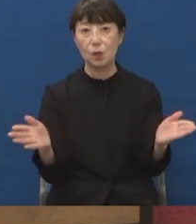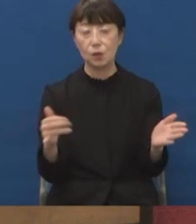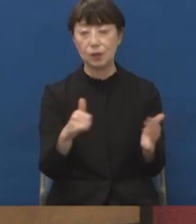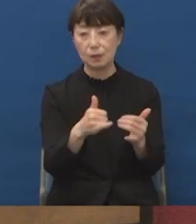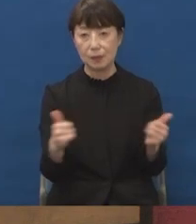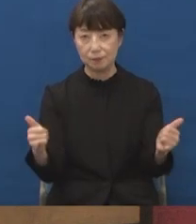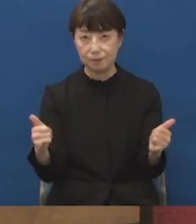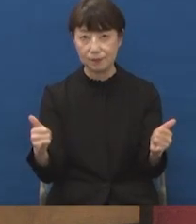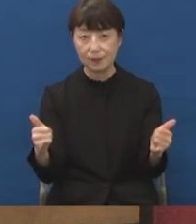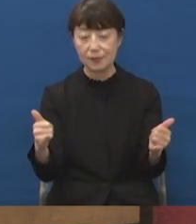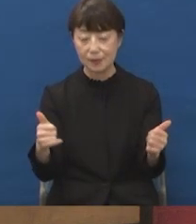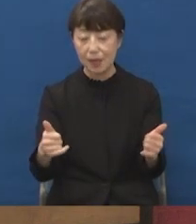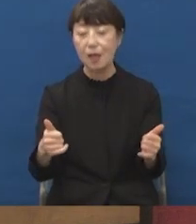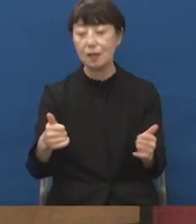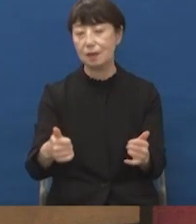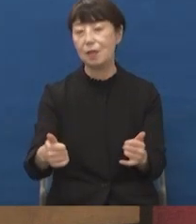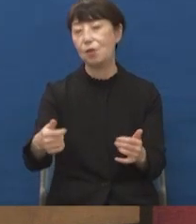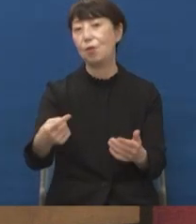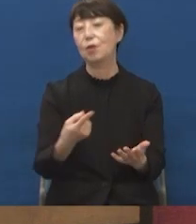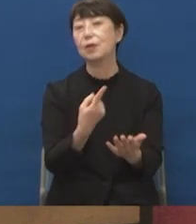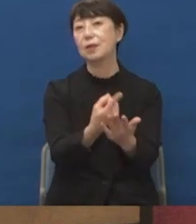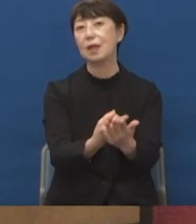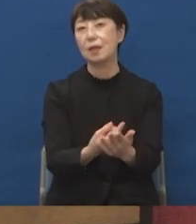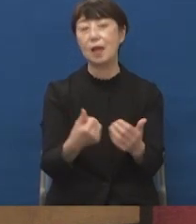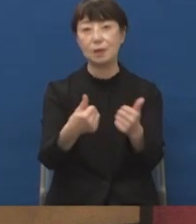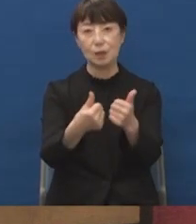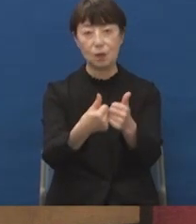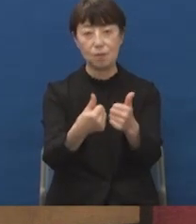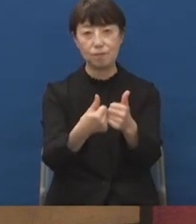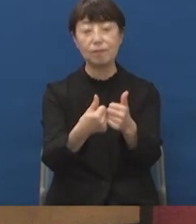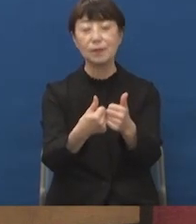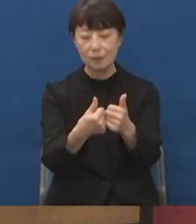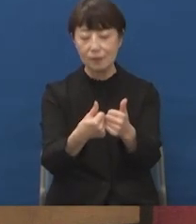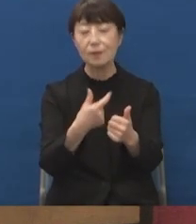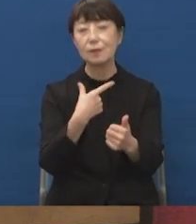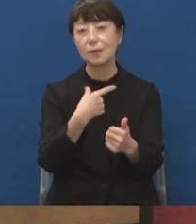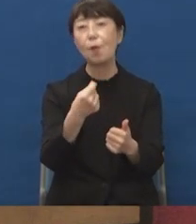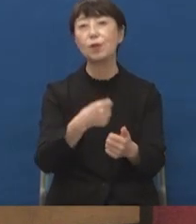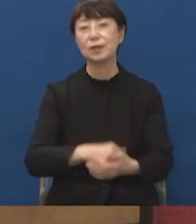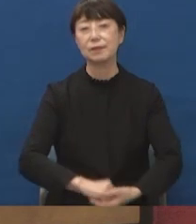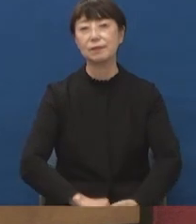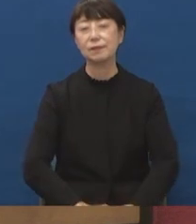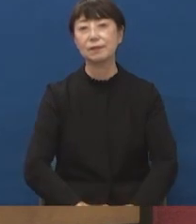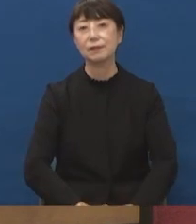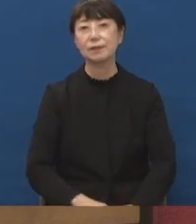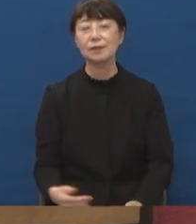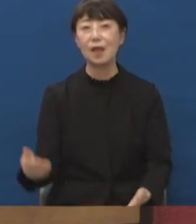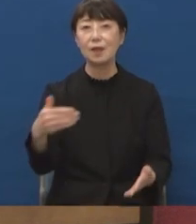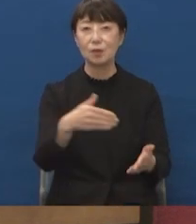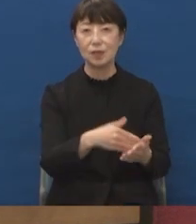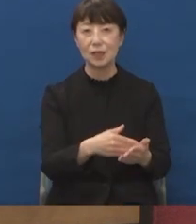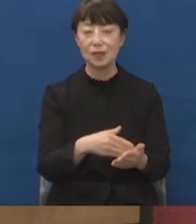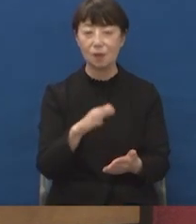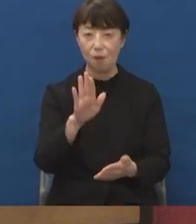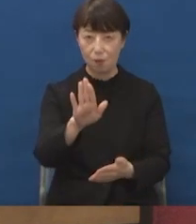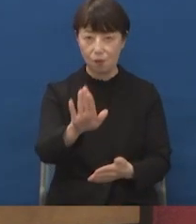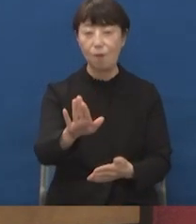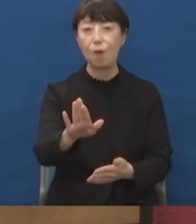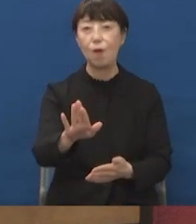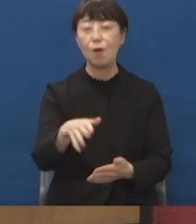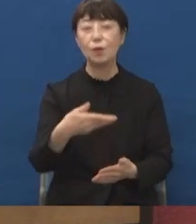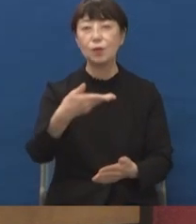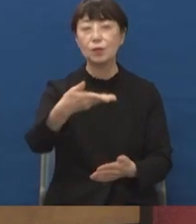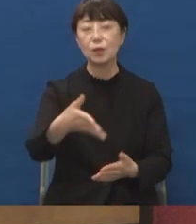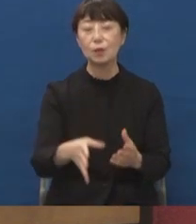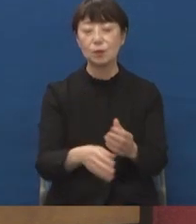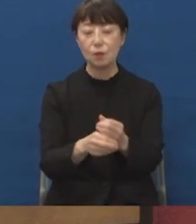体的に議論に参加できる機会を確保していくことを求めます。最後に、今後も次期総合計画をは